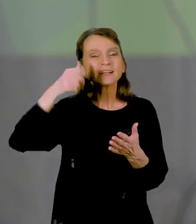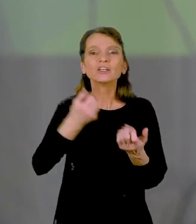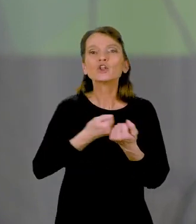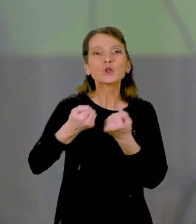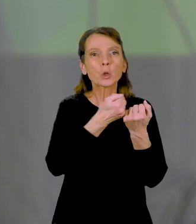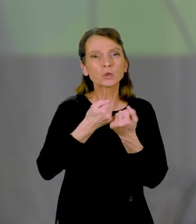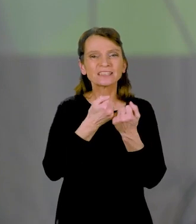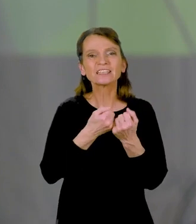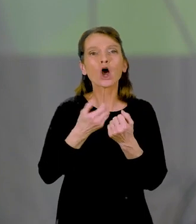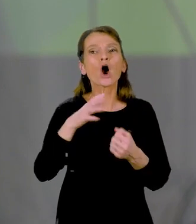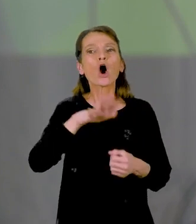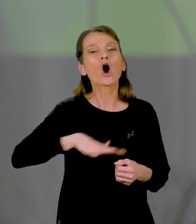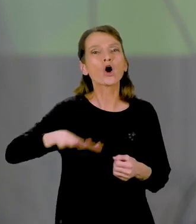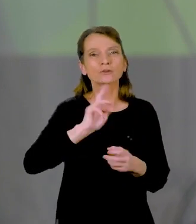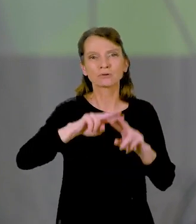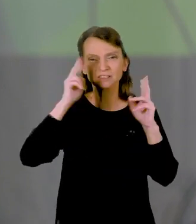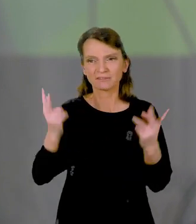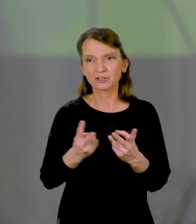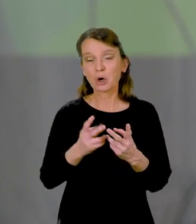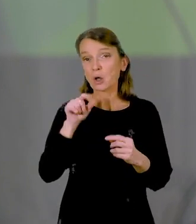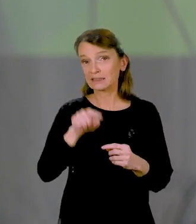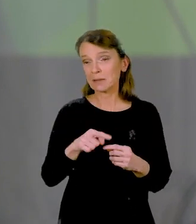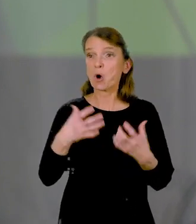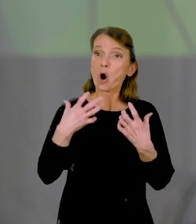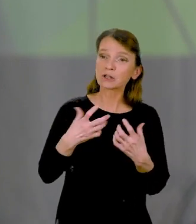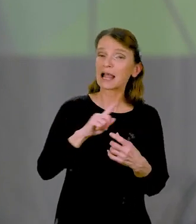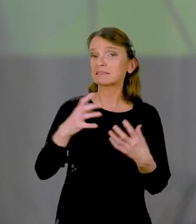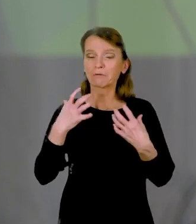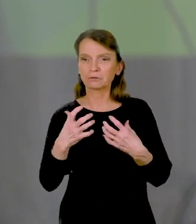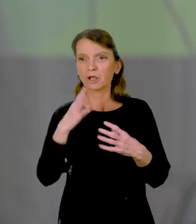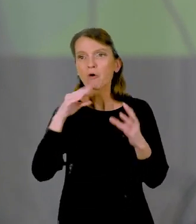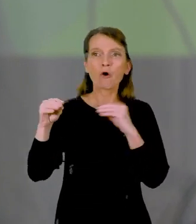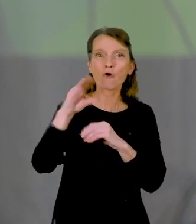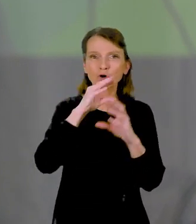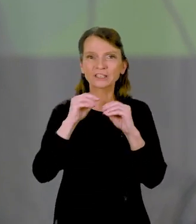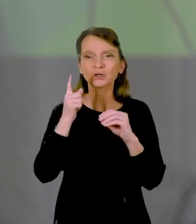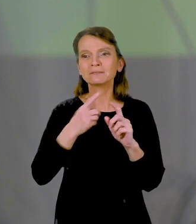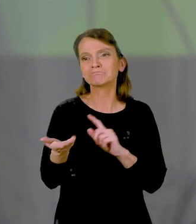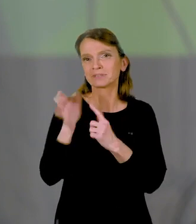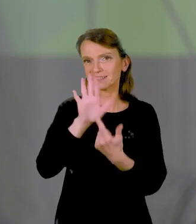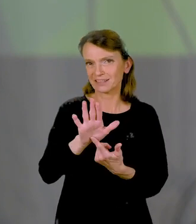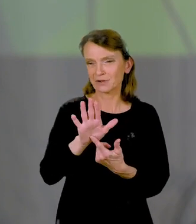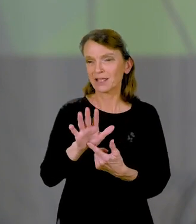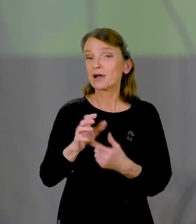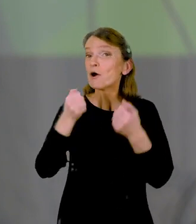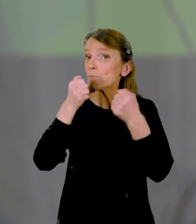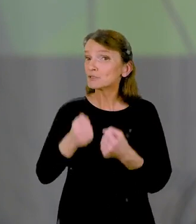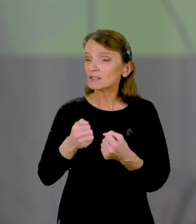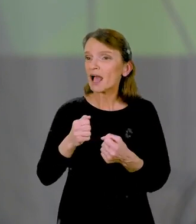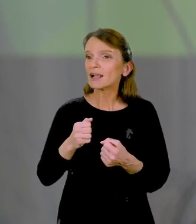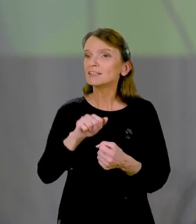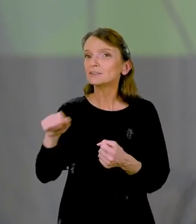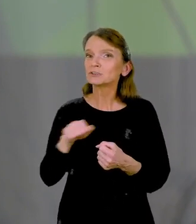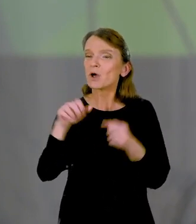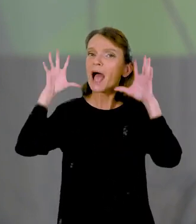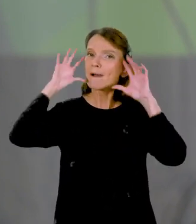hote ali manj hote govorijo in jo predstavljajo. Postali so njeni